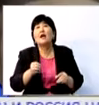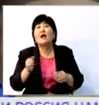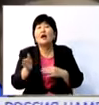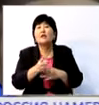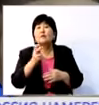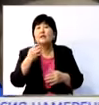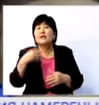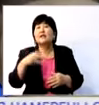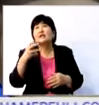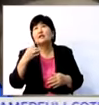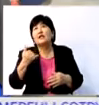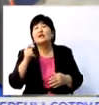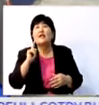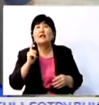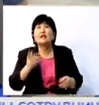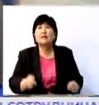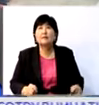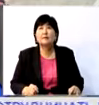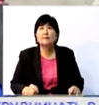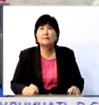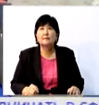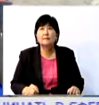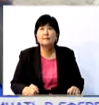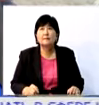по 200-300 тенге за